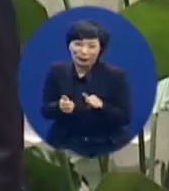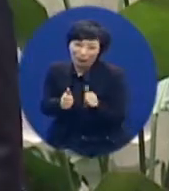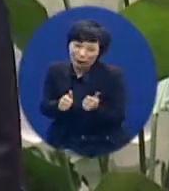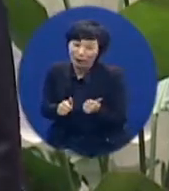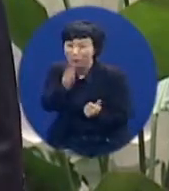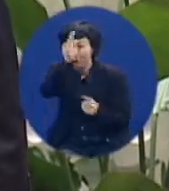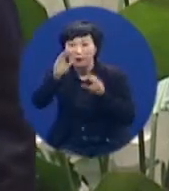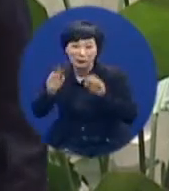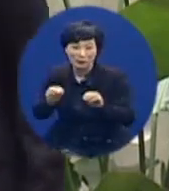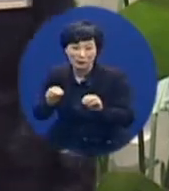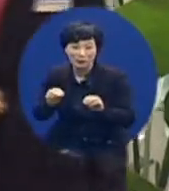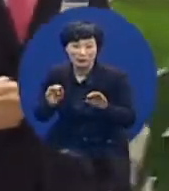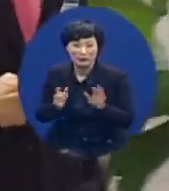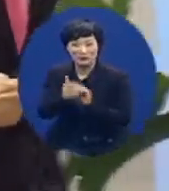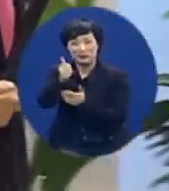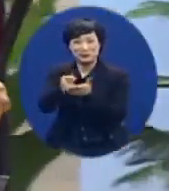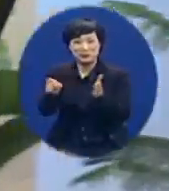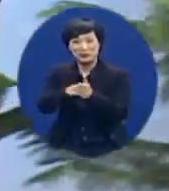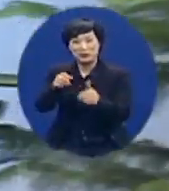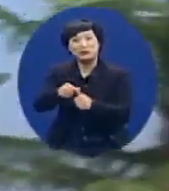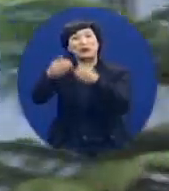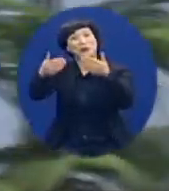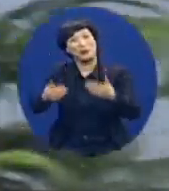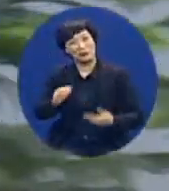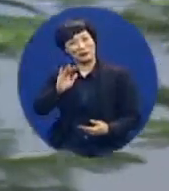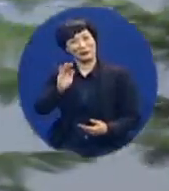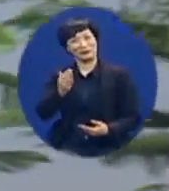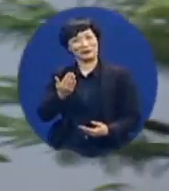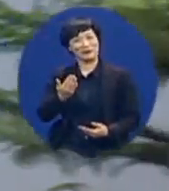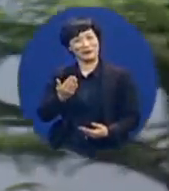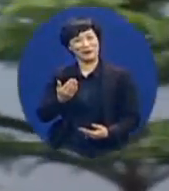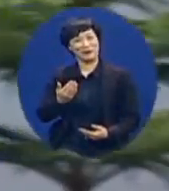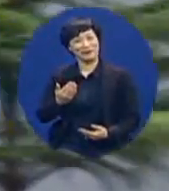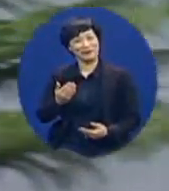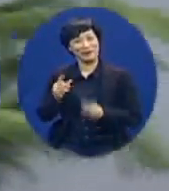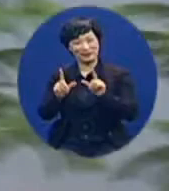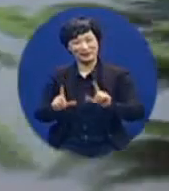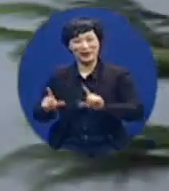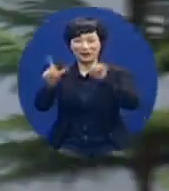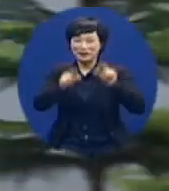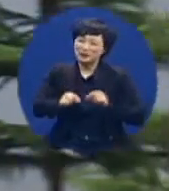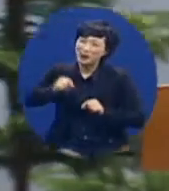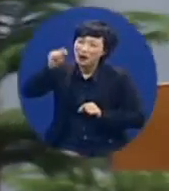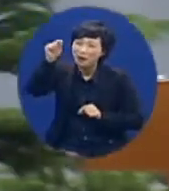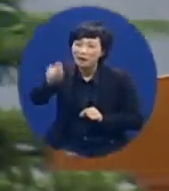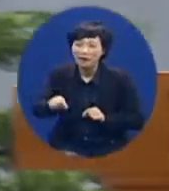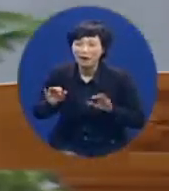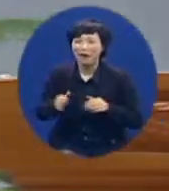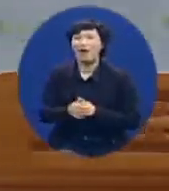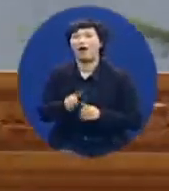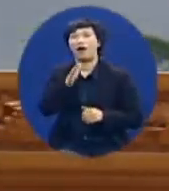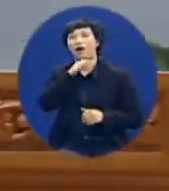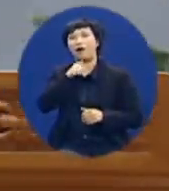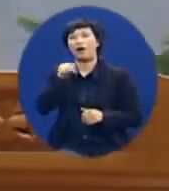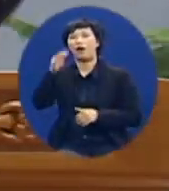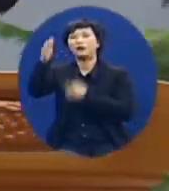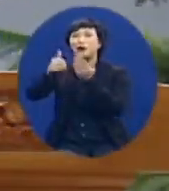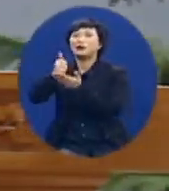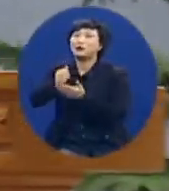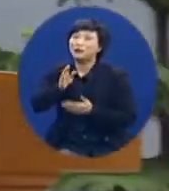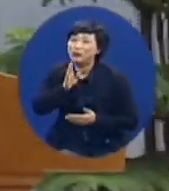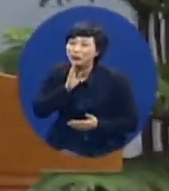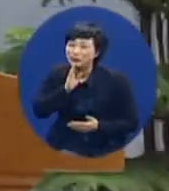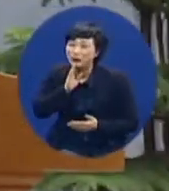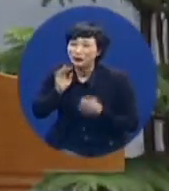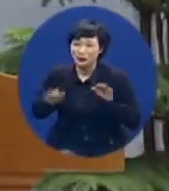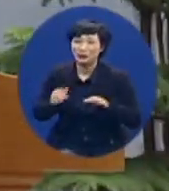Jesus that they were healed and saved. They confessed 야. that. Wow, he really is God.